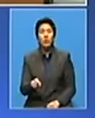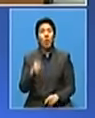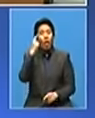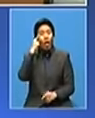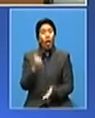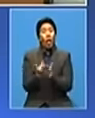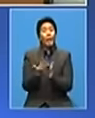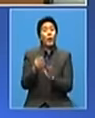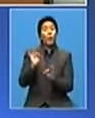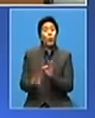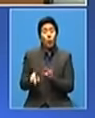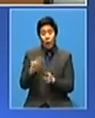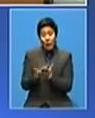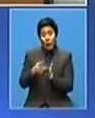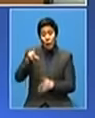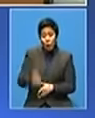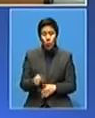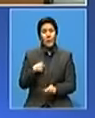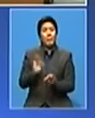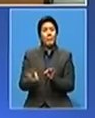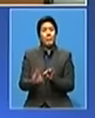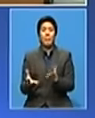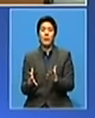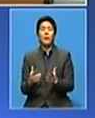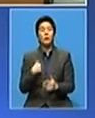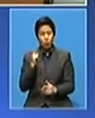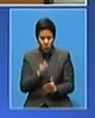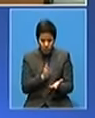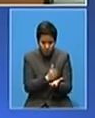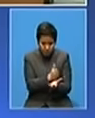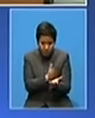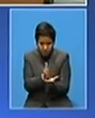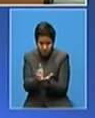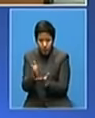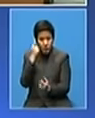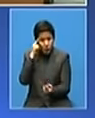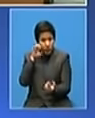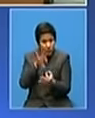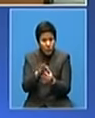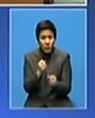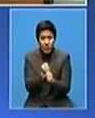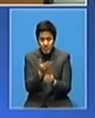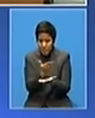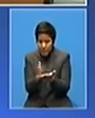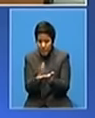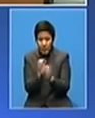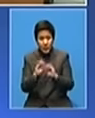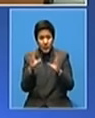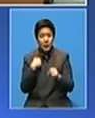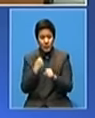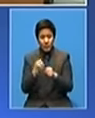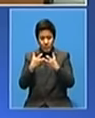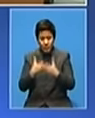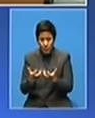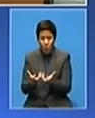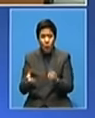ากชดเชยเฉพาะในส่วนของผู้มีรายได้น้อยของแต่ละประเภทไปนะครับแล้วก็ต้องไม่มีปัญหาในองค์การที่จะต้องผลิตพลังงาน